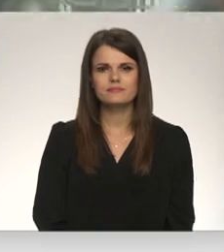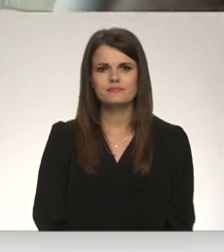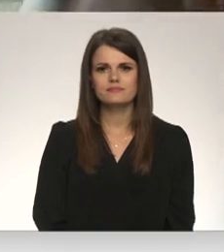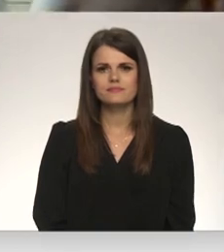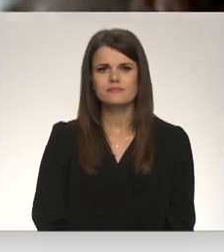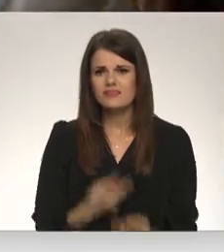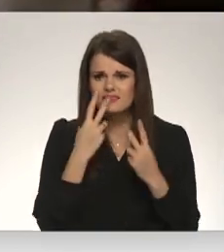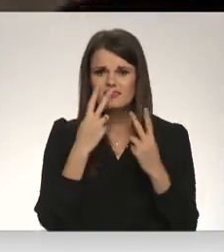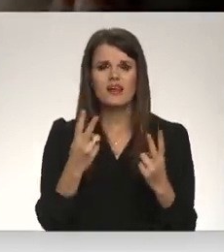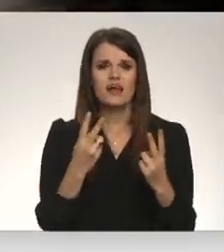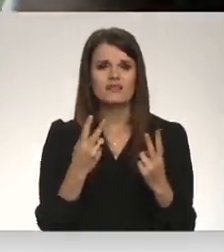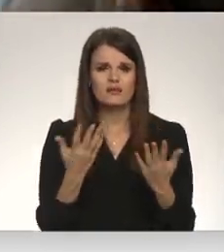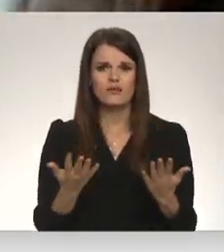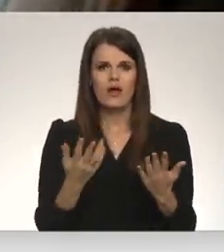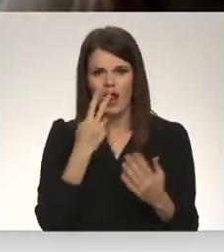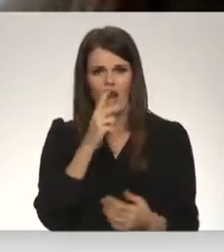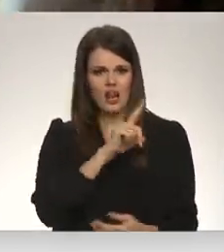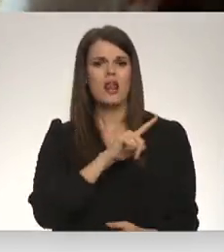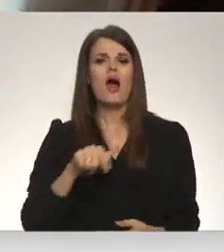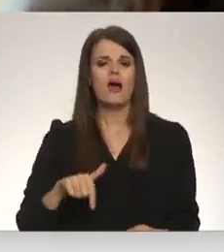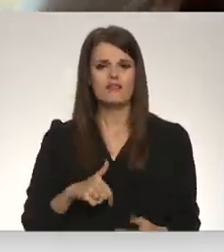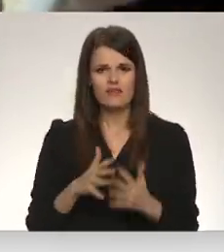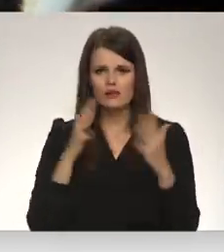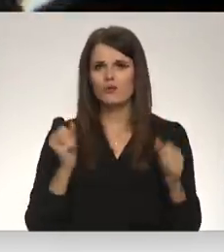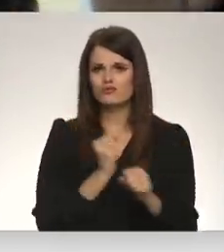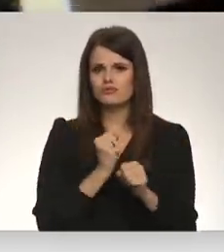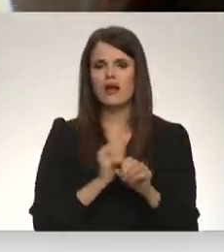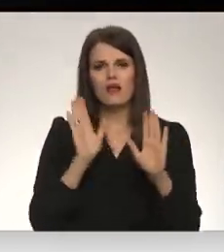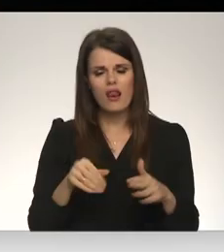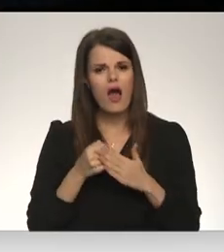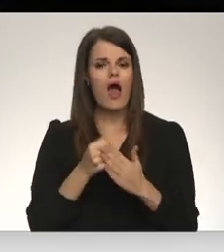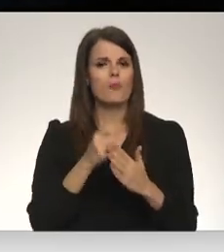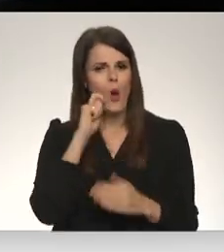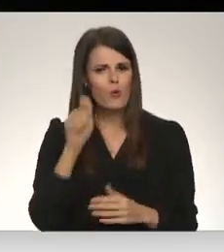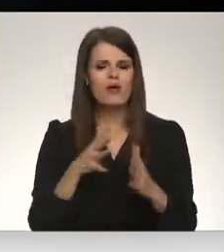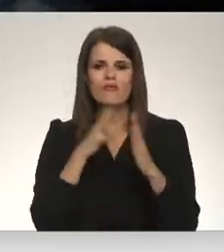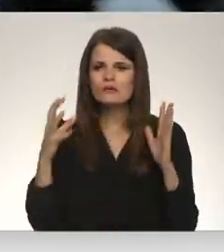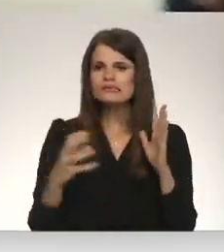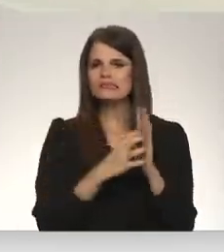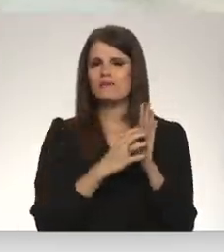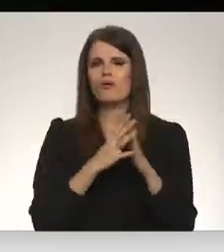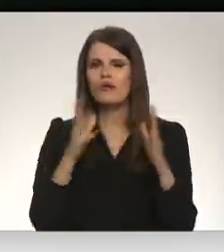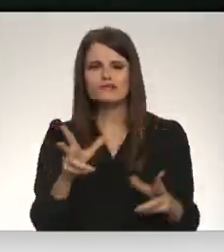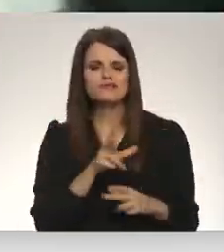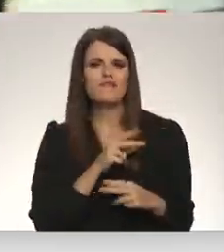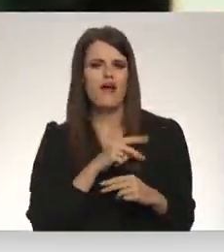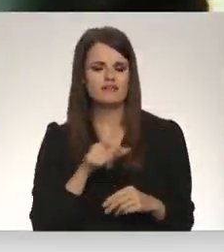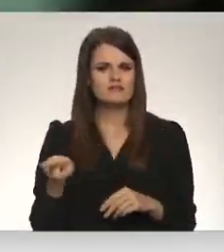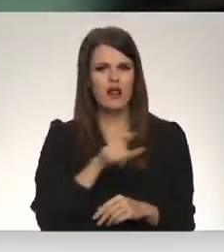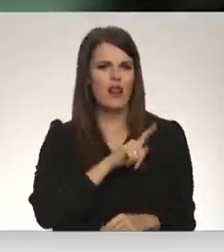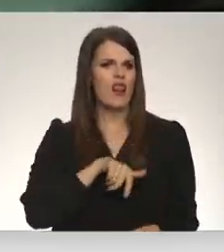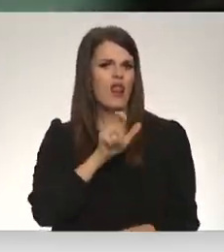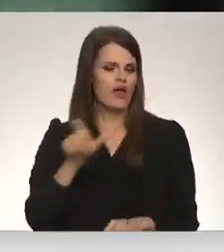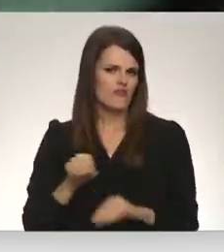paremoža. Skatieties, uz ko iet Latvija, lai Ukrainā būtu mierīgi. Cik daudz simbolikas, cik daudz dvēseles tajā visā